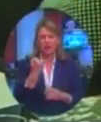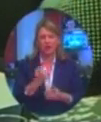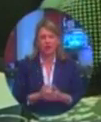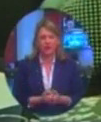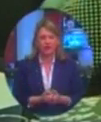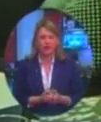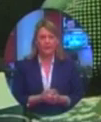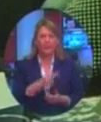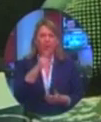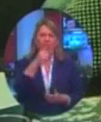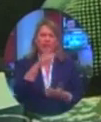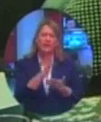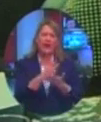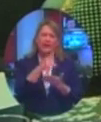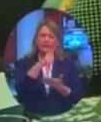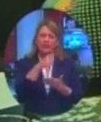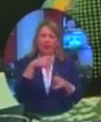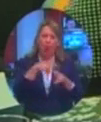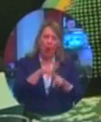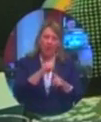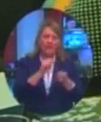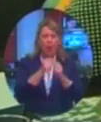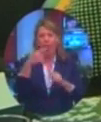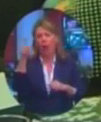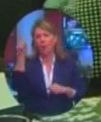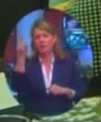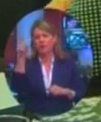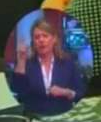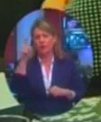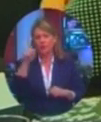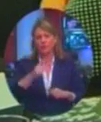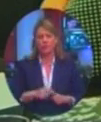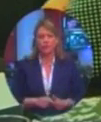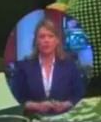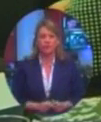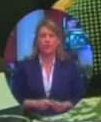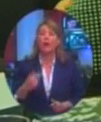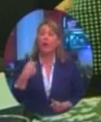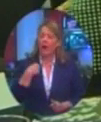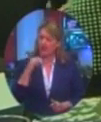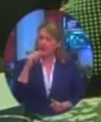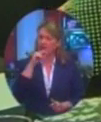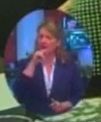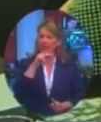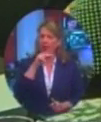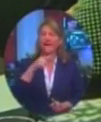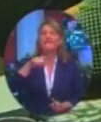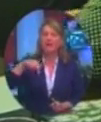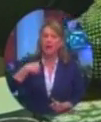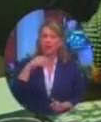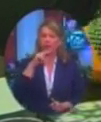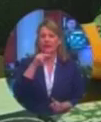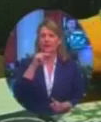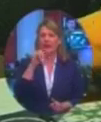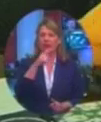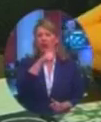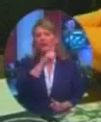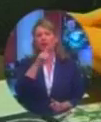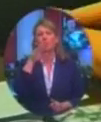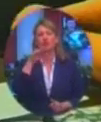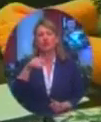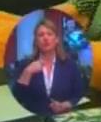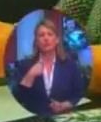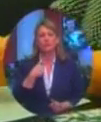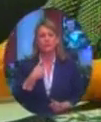או שתצאי. יש לך שתי אופציות. אני גם אדבר ואני אדבר ואנחנו נדבר. אתה לא תעשו צחוק